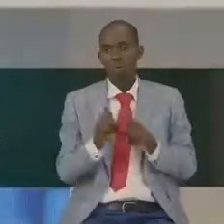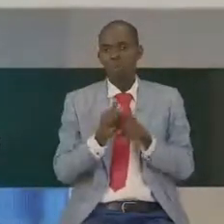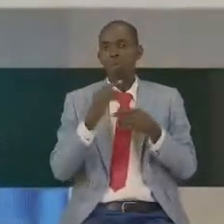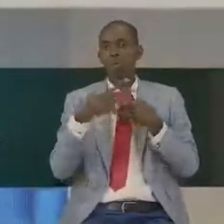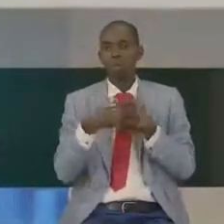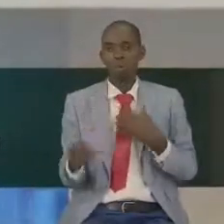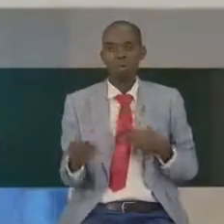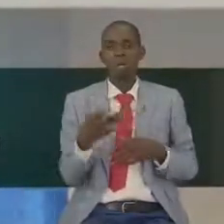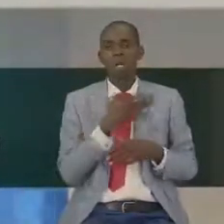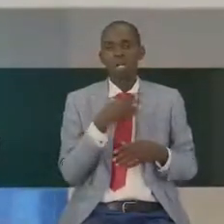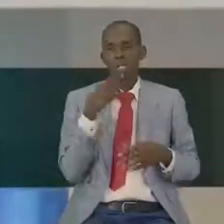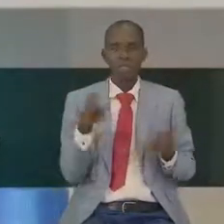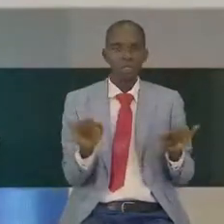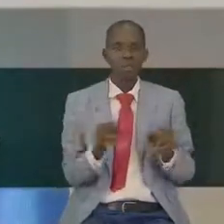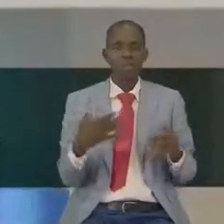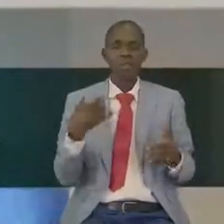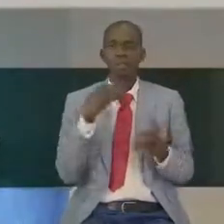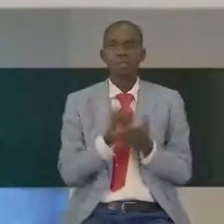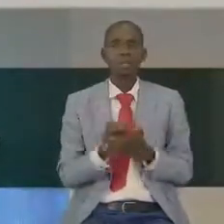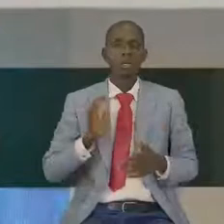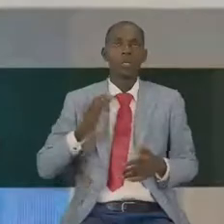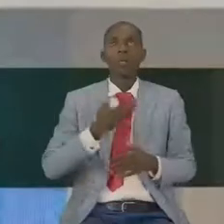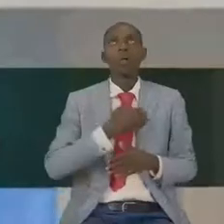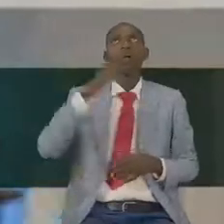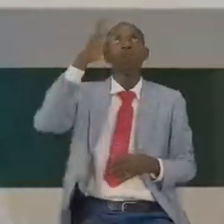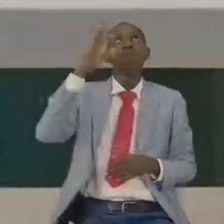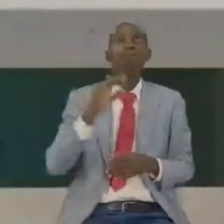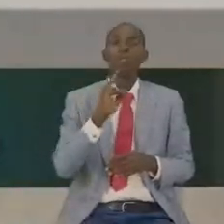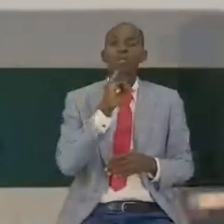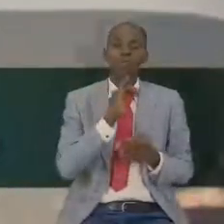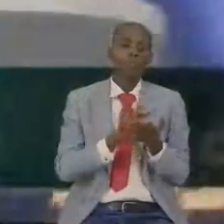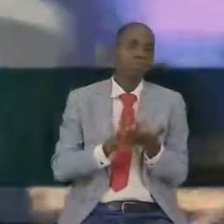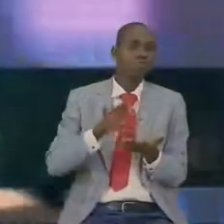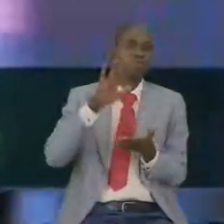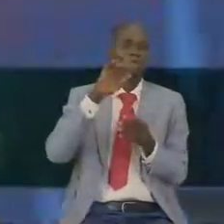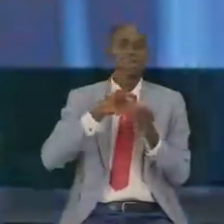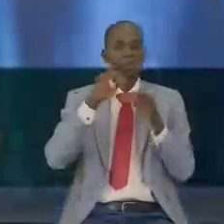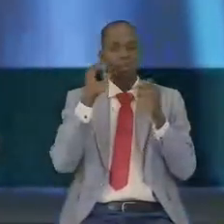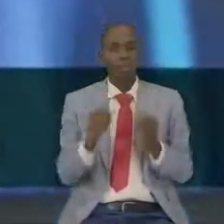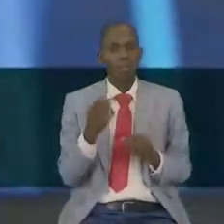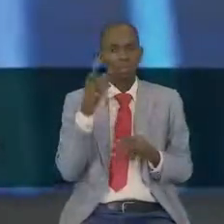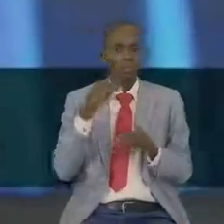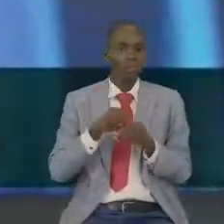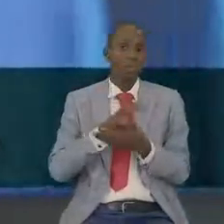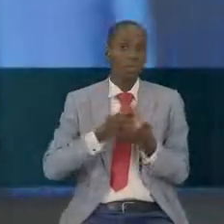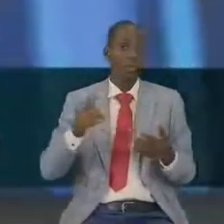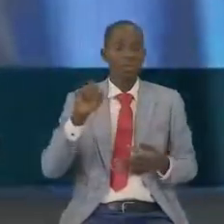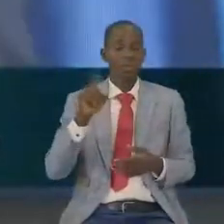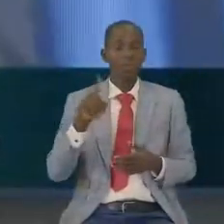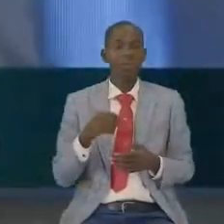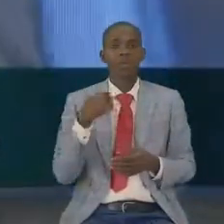Oh, notre Dieu est glorieux en puissance. Verset 11, verset 11. Qui est